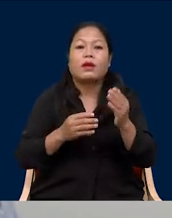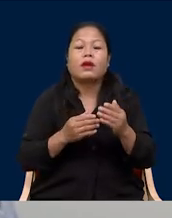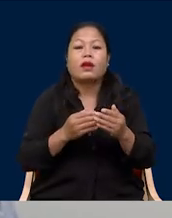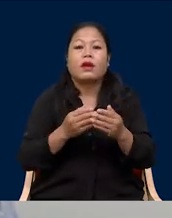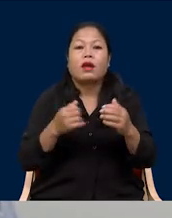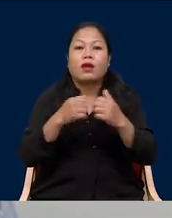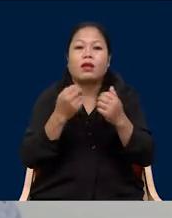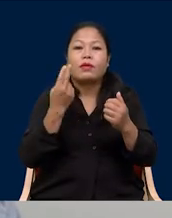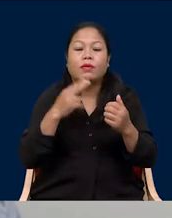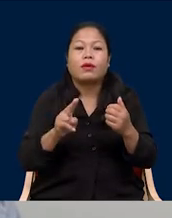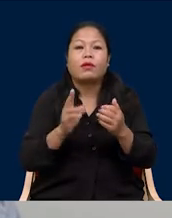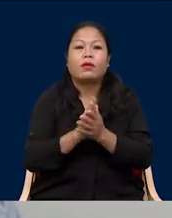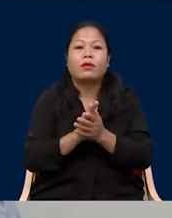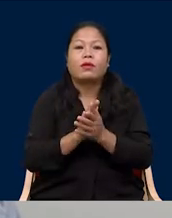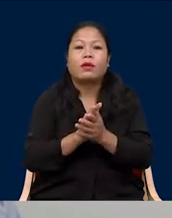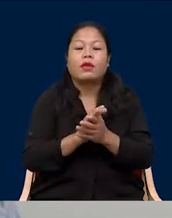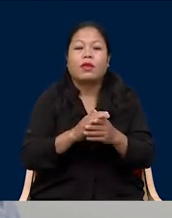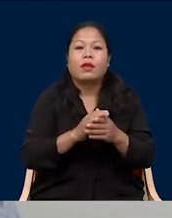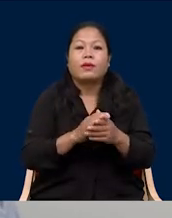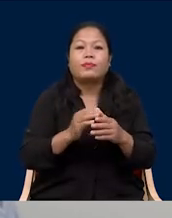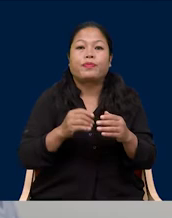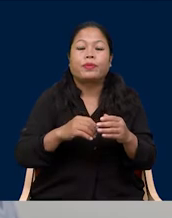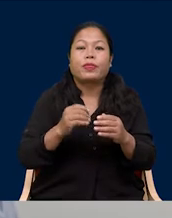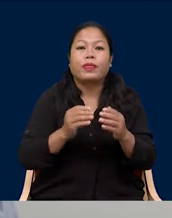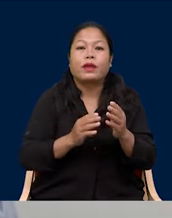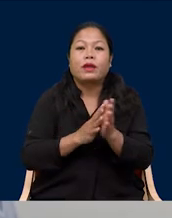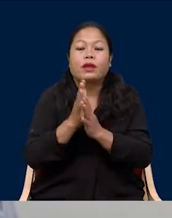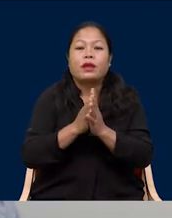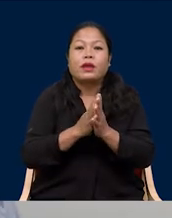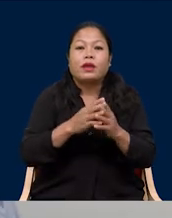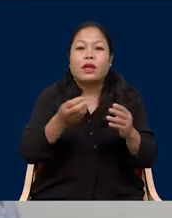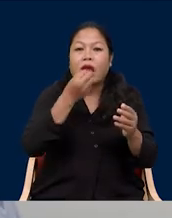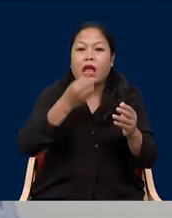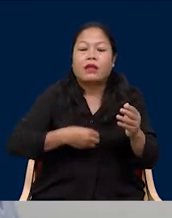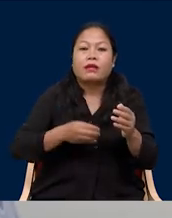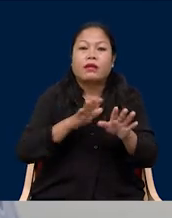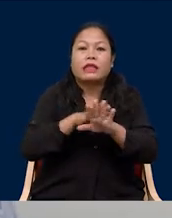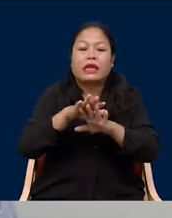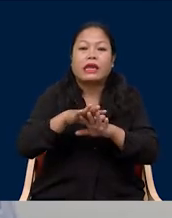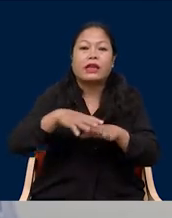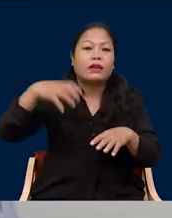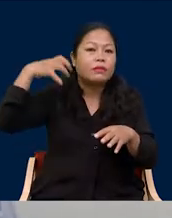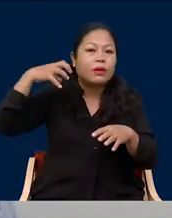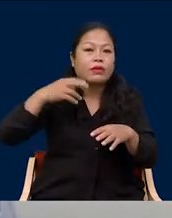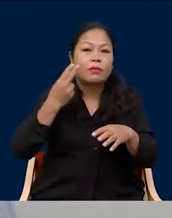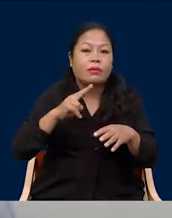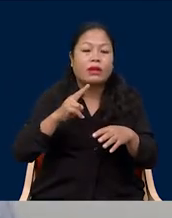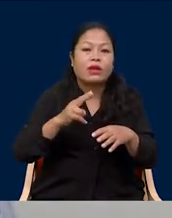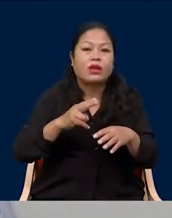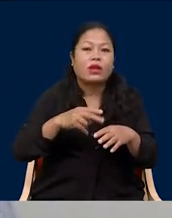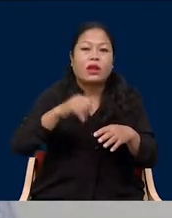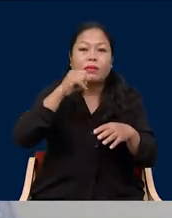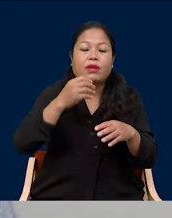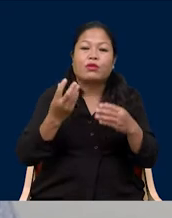घटनाहरू भइराखेका छन् अनि यो बाली नालीको नोक्सानी हुने, धेरै पानी पर्ने, थोरै पानी पर्ने,